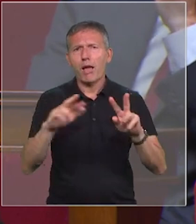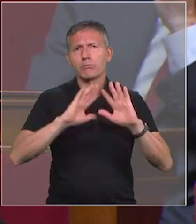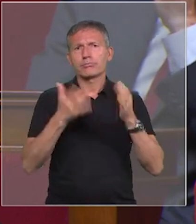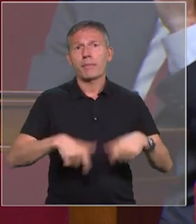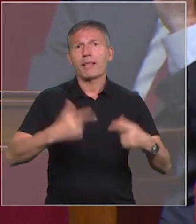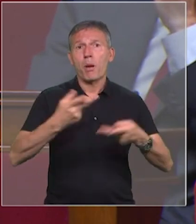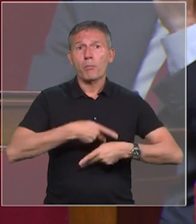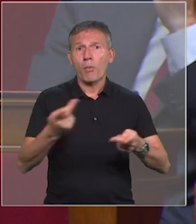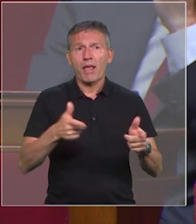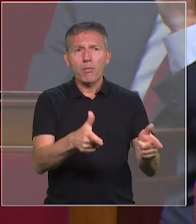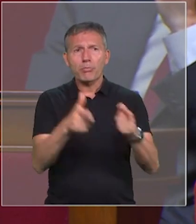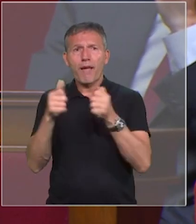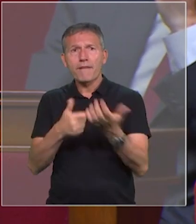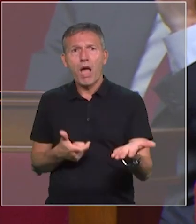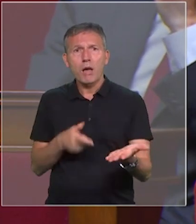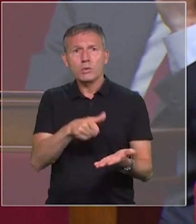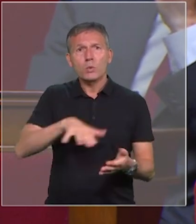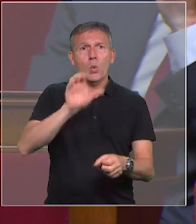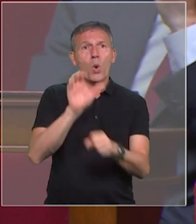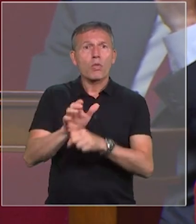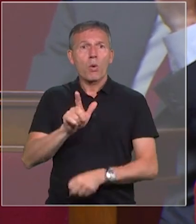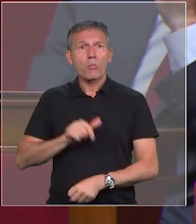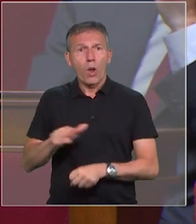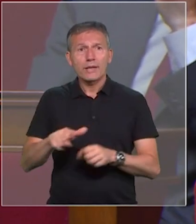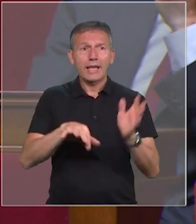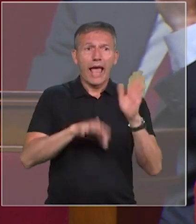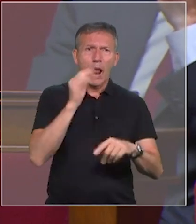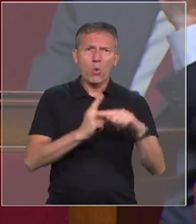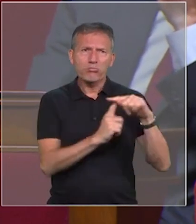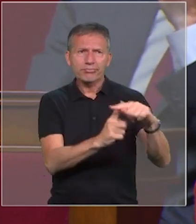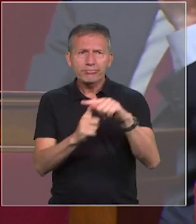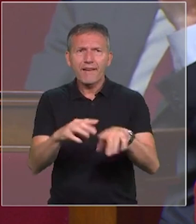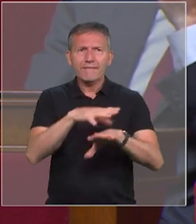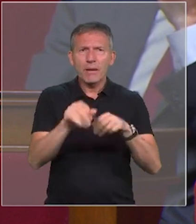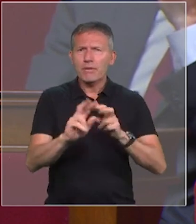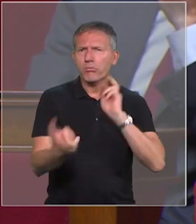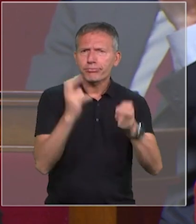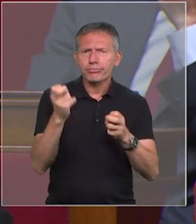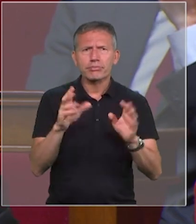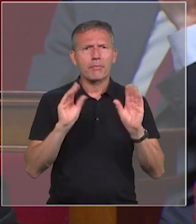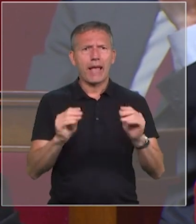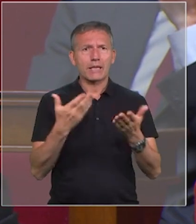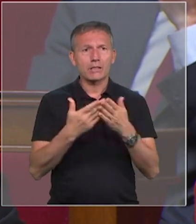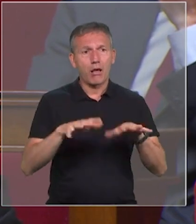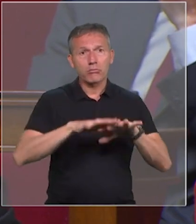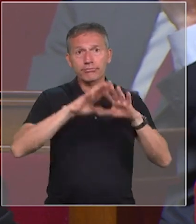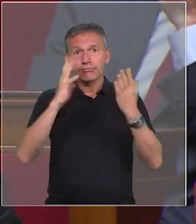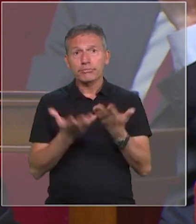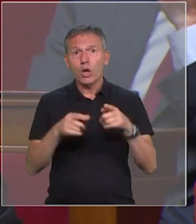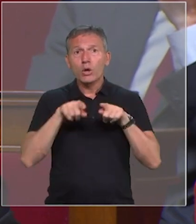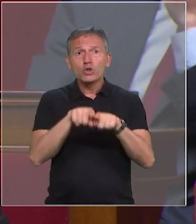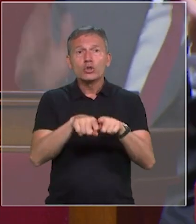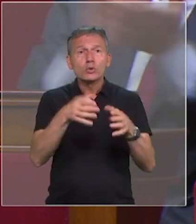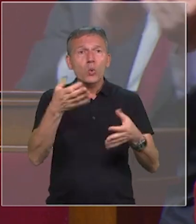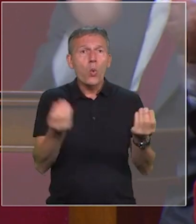des armes de guerre sur nos policiers, attenter à la vie de nos élus et de leurs familles, piller des commerces, il n'y a aucune justice